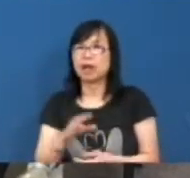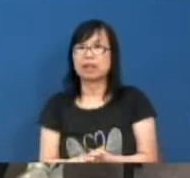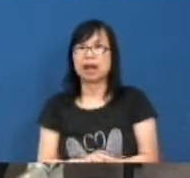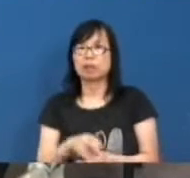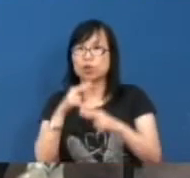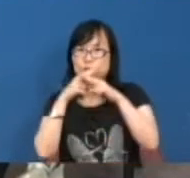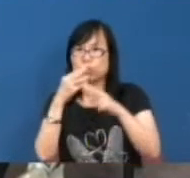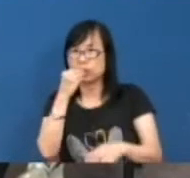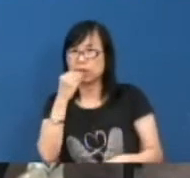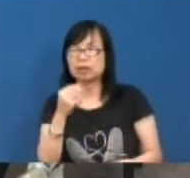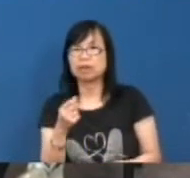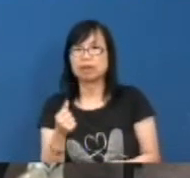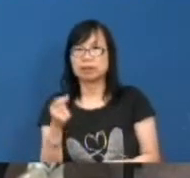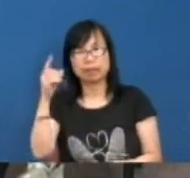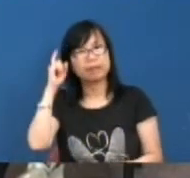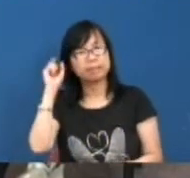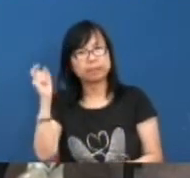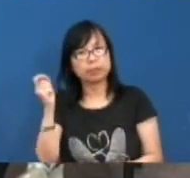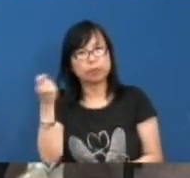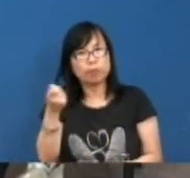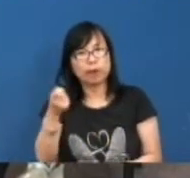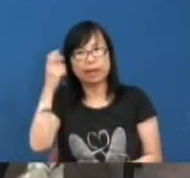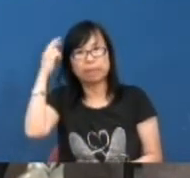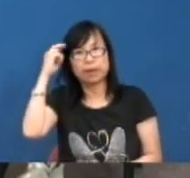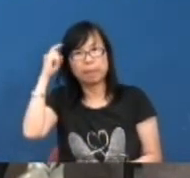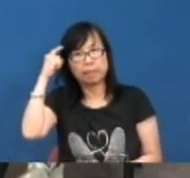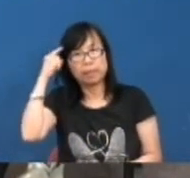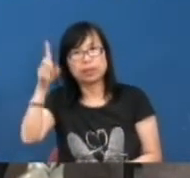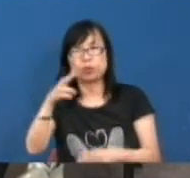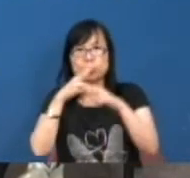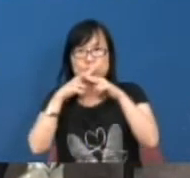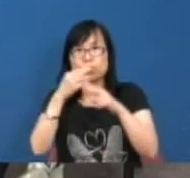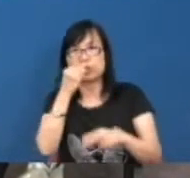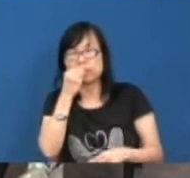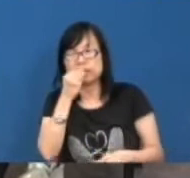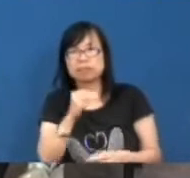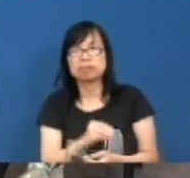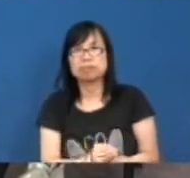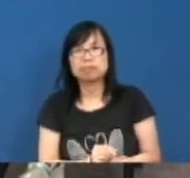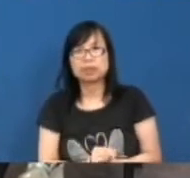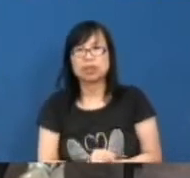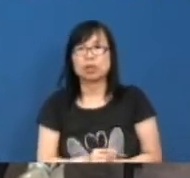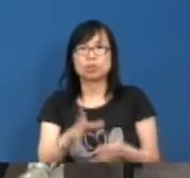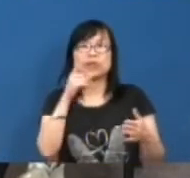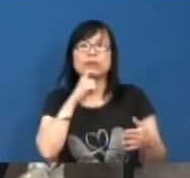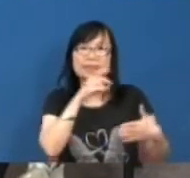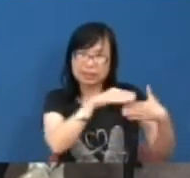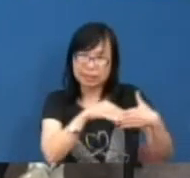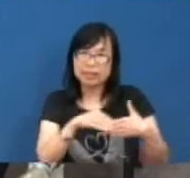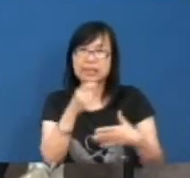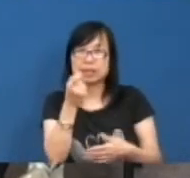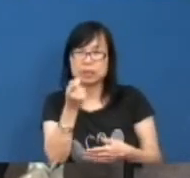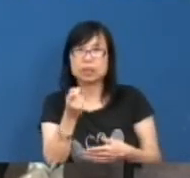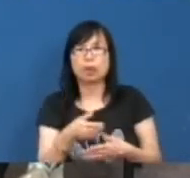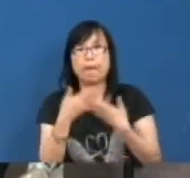行動嘅時候咧，就即刻諗，即係淨係絕食係，我覺得係即係仲要帶多少少嘅